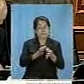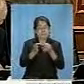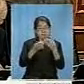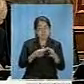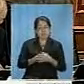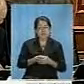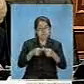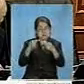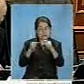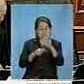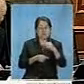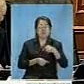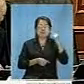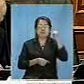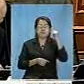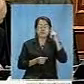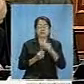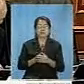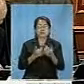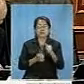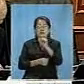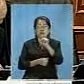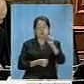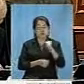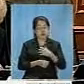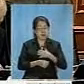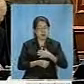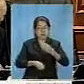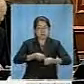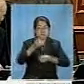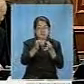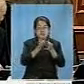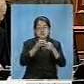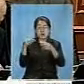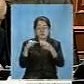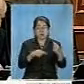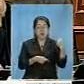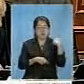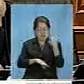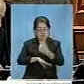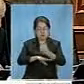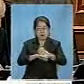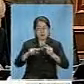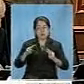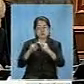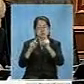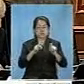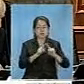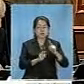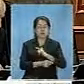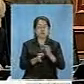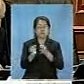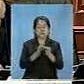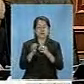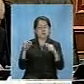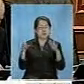ราบเรียนว่าผมเชื่อว่าประเด็นที่ท่านสมาชิกจะอภิปรายนั้นท่านรัฐมนตรีที่ดูแลงานของกระทรวงต่างๆก็คงจะชี้แจงข้อมูลได้อย่างชัดเจน